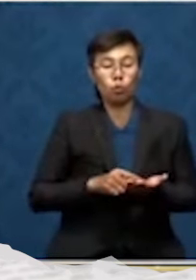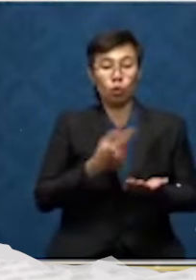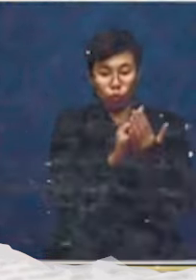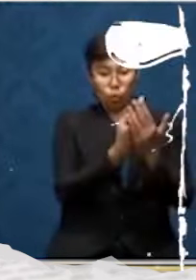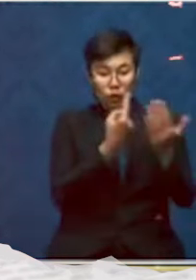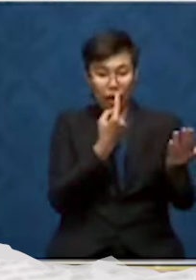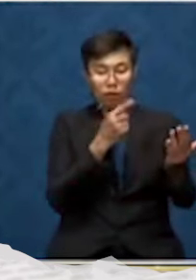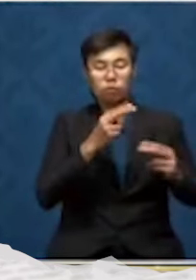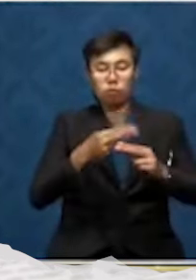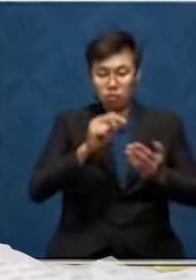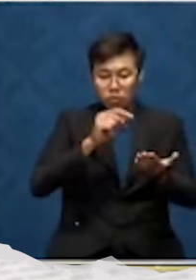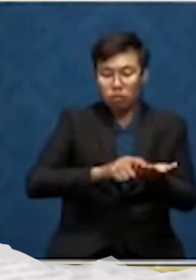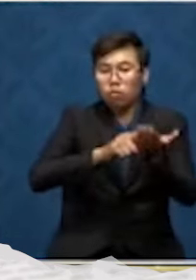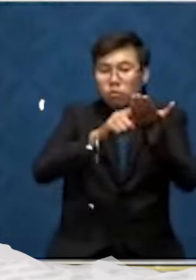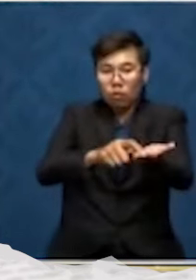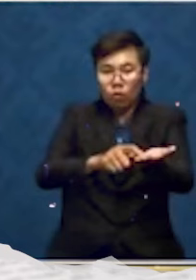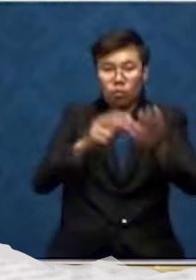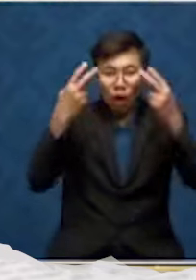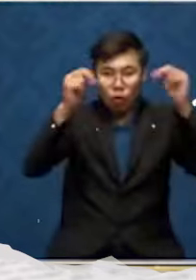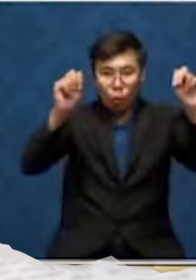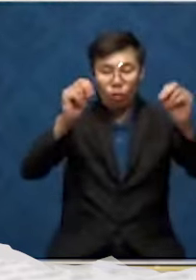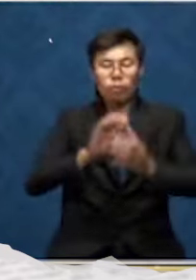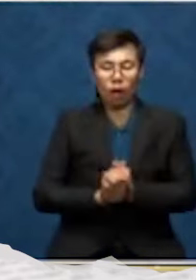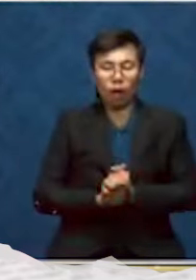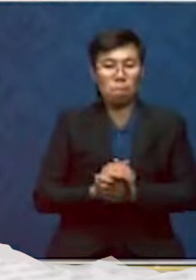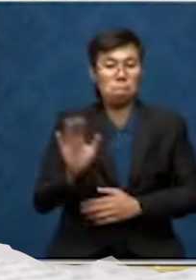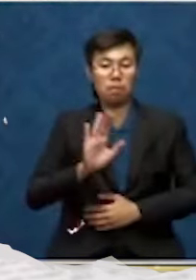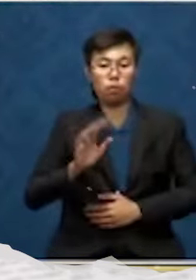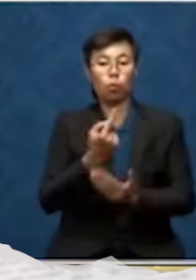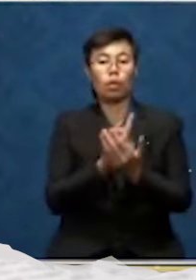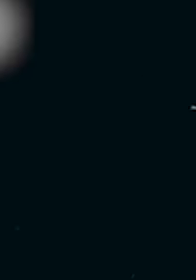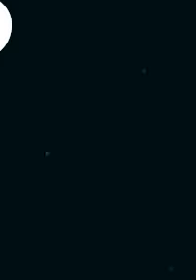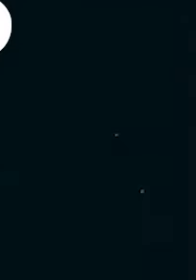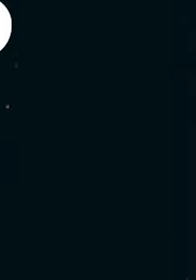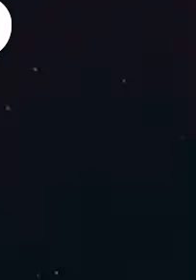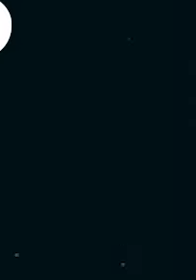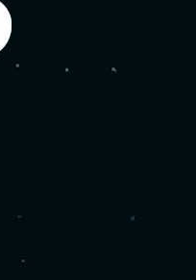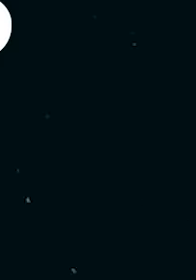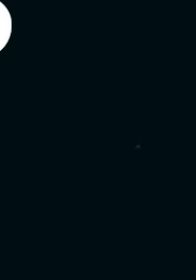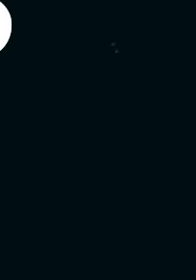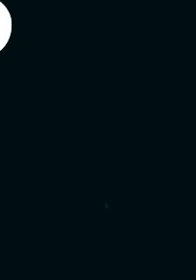ของประเทศไทยมิใช่ของแต่เพียงคนที่เลือกพรรคก้าวไกลขอบคุณท่านประธานครับ